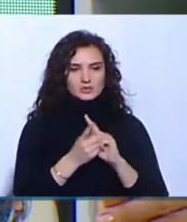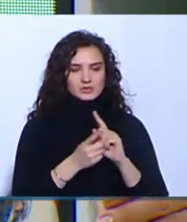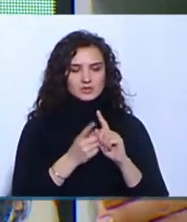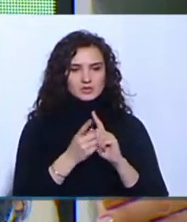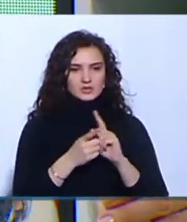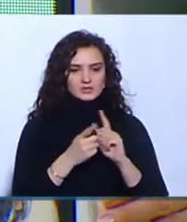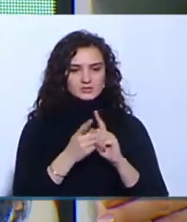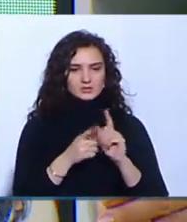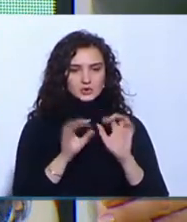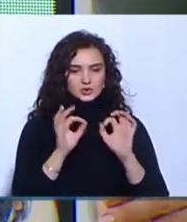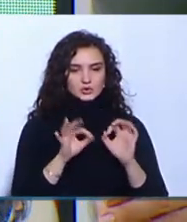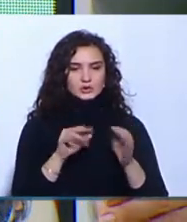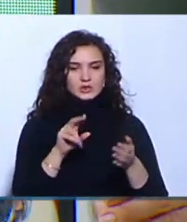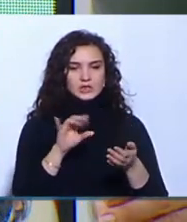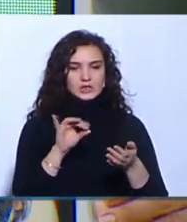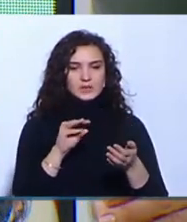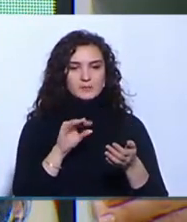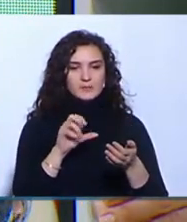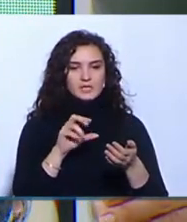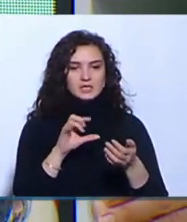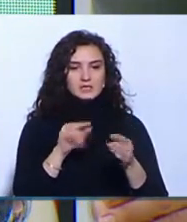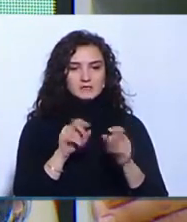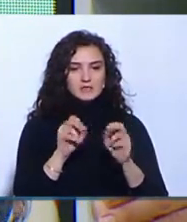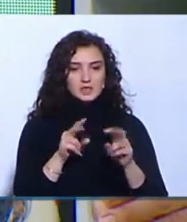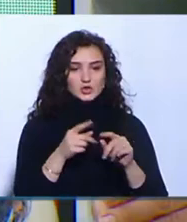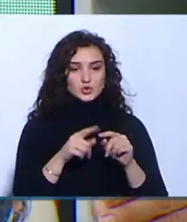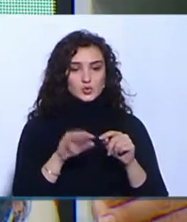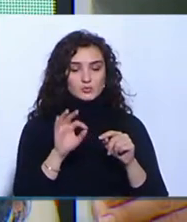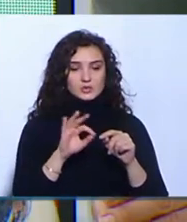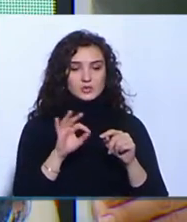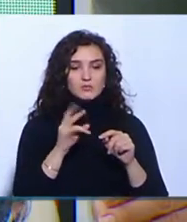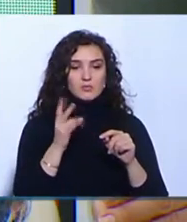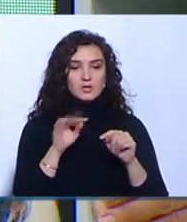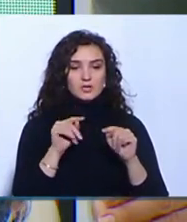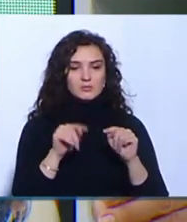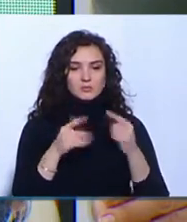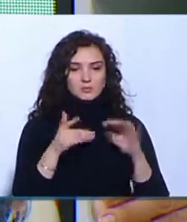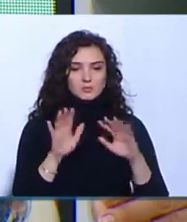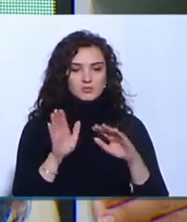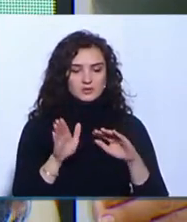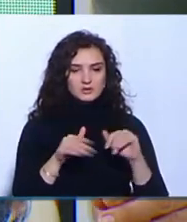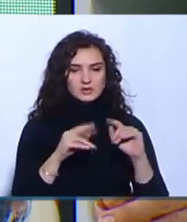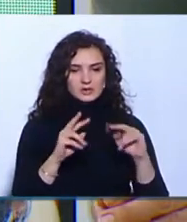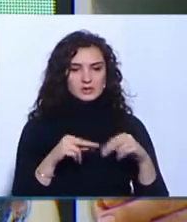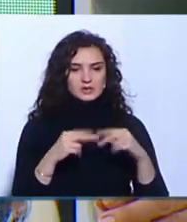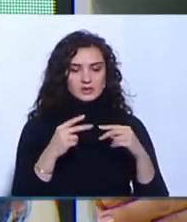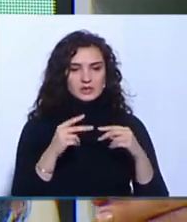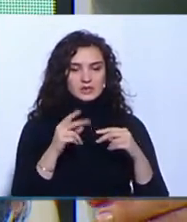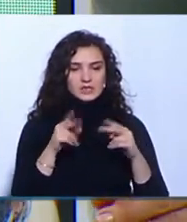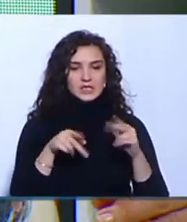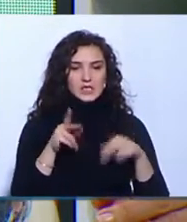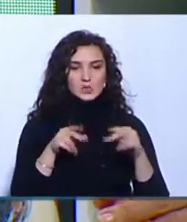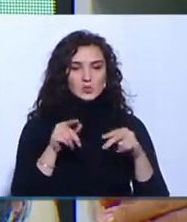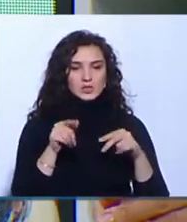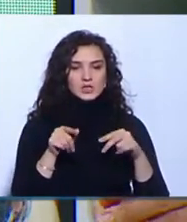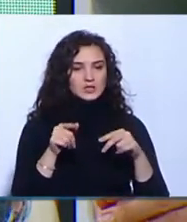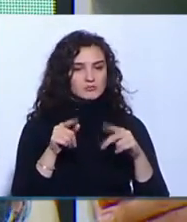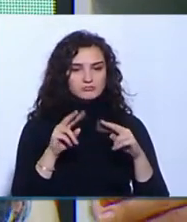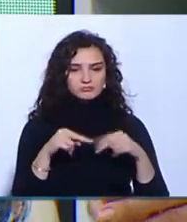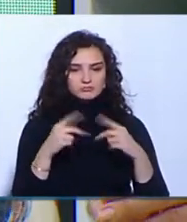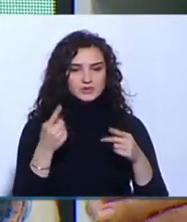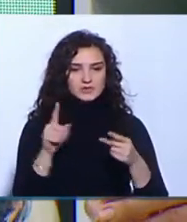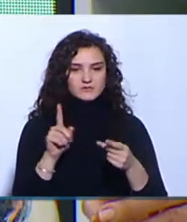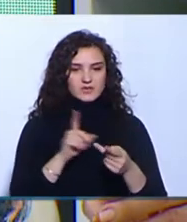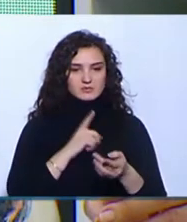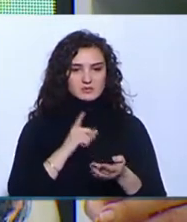ამ ლიმფედემის საშიშროების გამო. მაგრამ ეს გადავიდა ქირურგიის და ონკოქირურგიის სხვა დარგებზე,